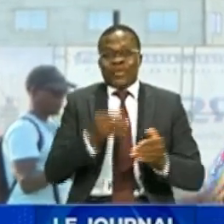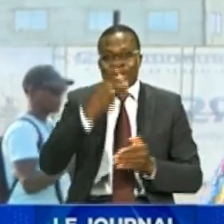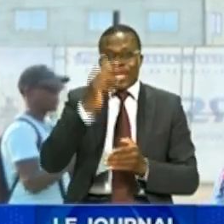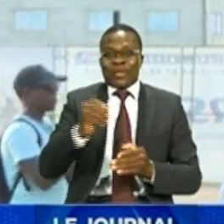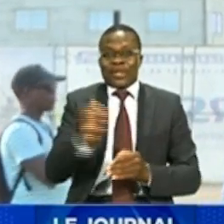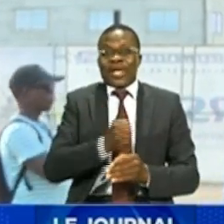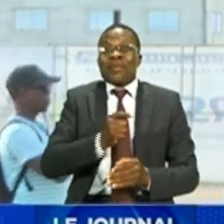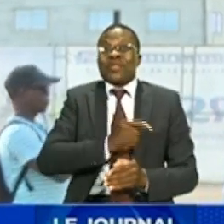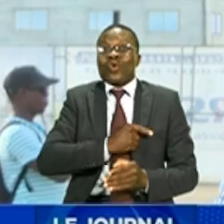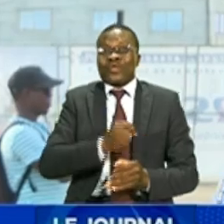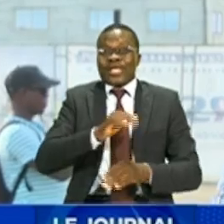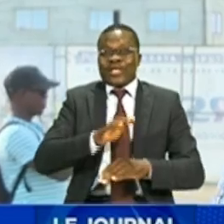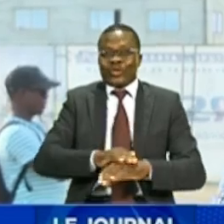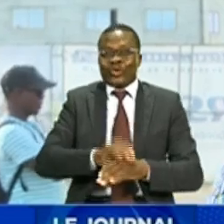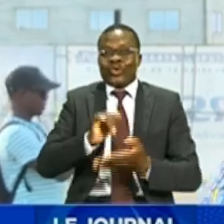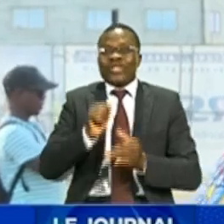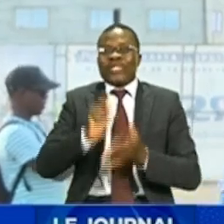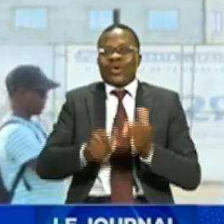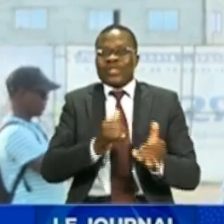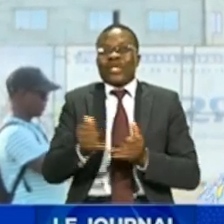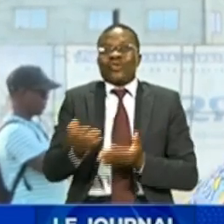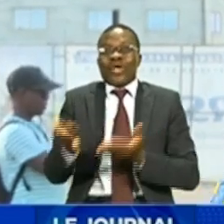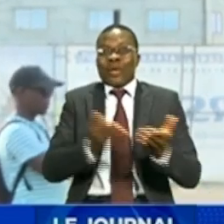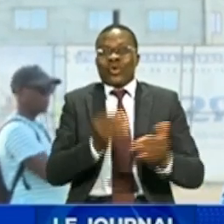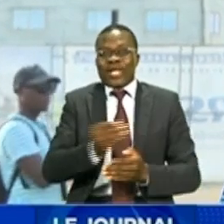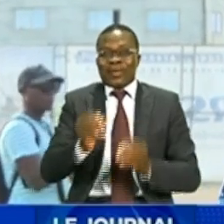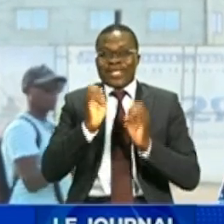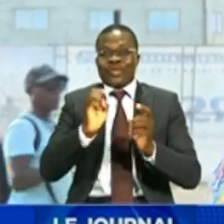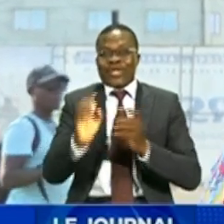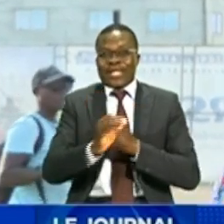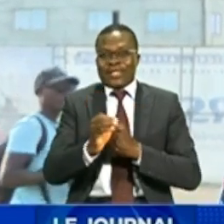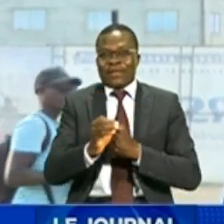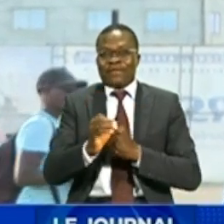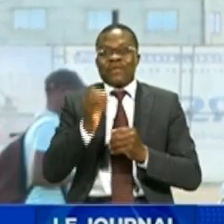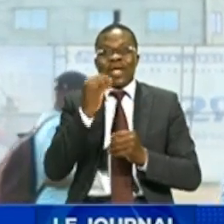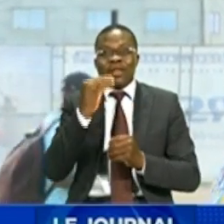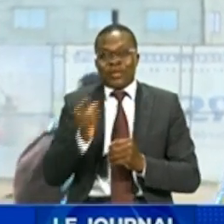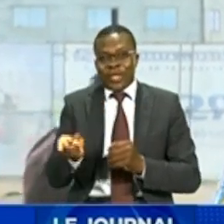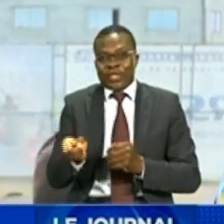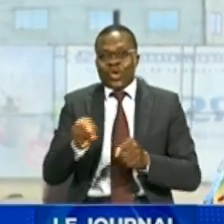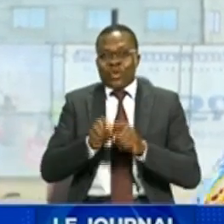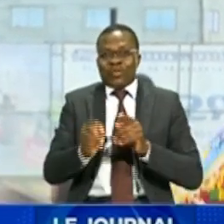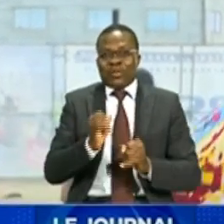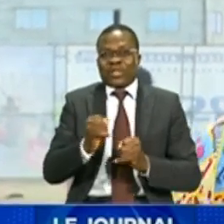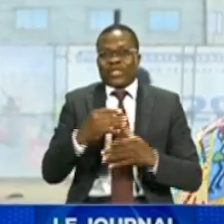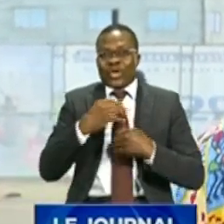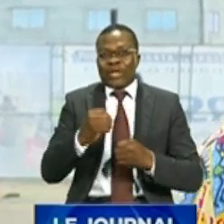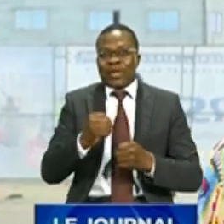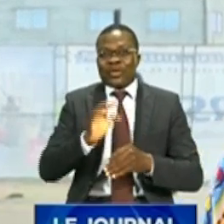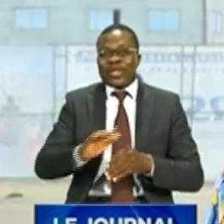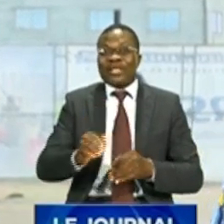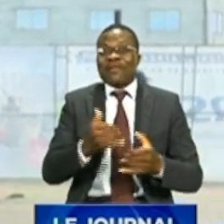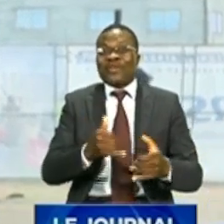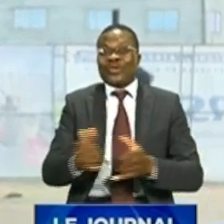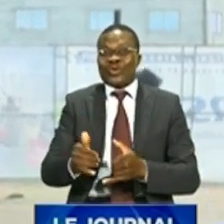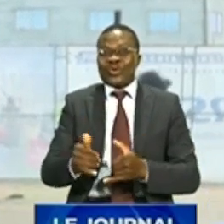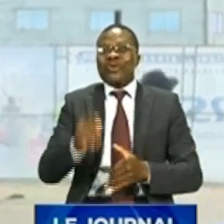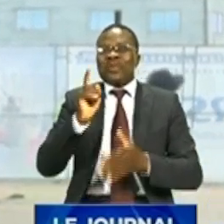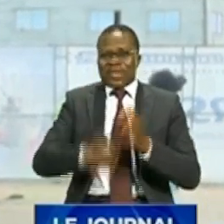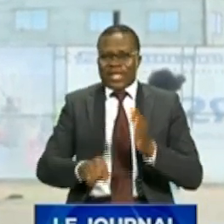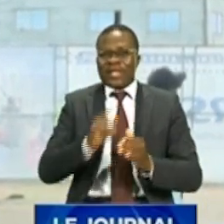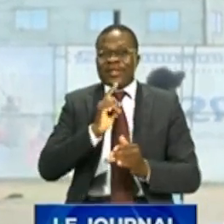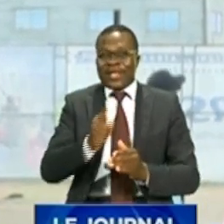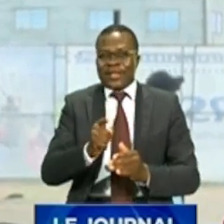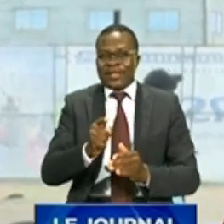à prendre conscience sur ce que ces jeux apportaient en matière éducative à la maison, même si on n'aimait pas que les enfants jouent. Quel